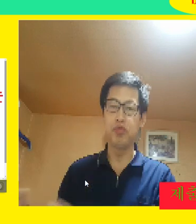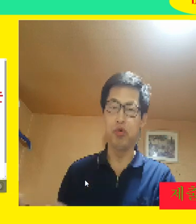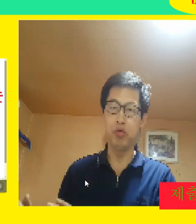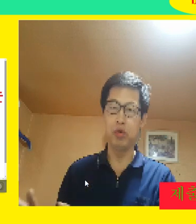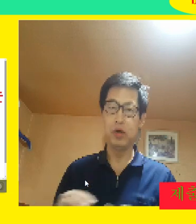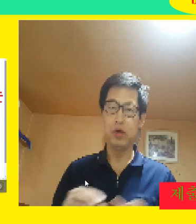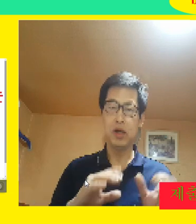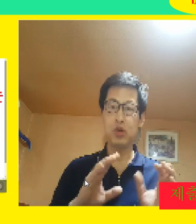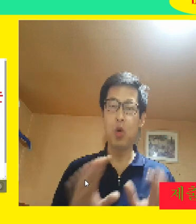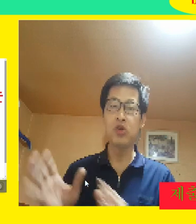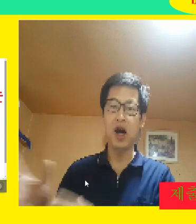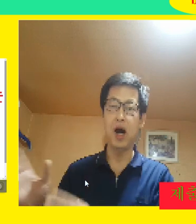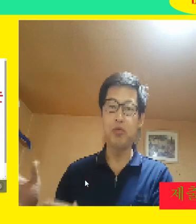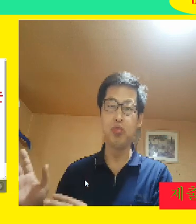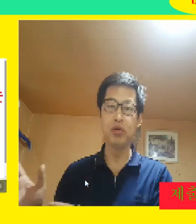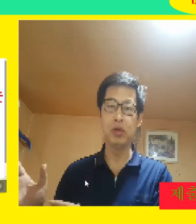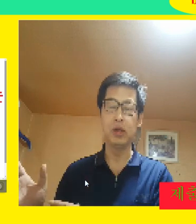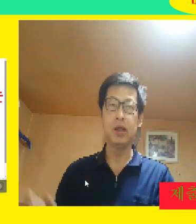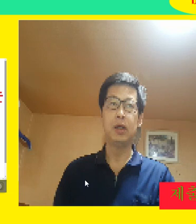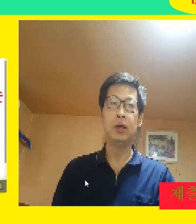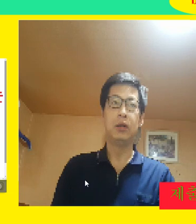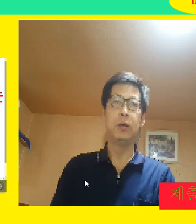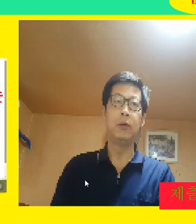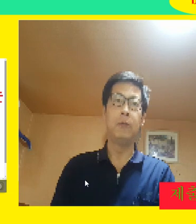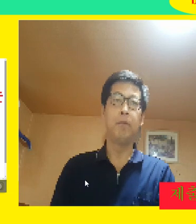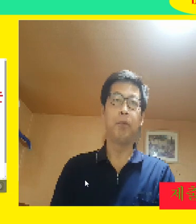용언부, 동사 부분